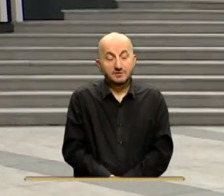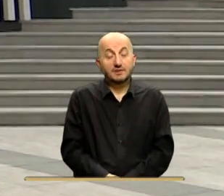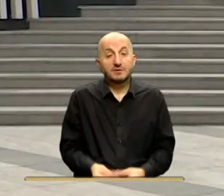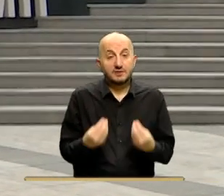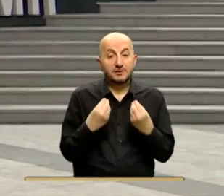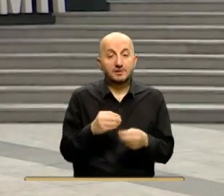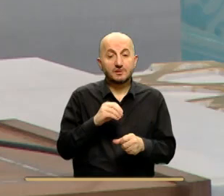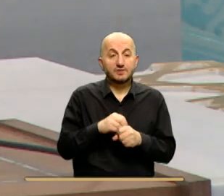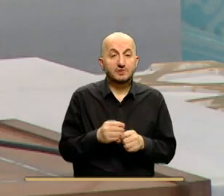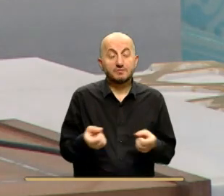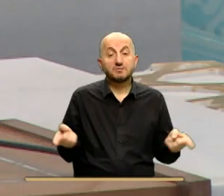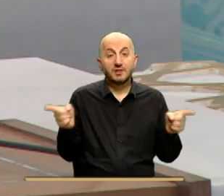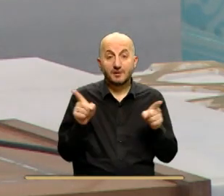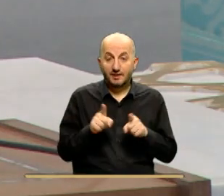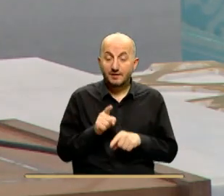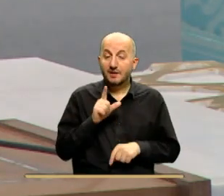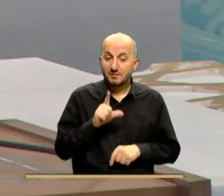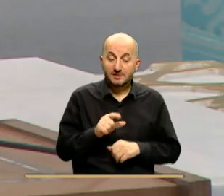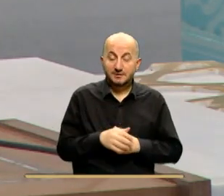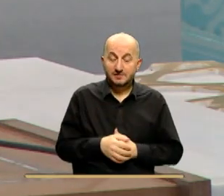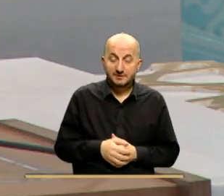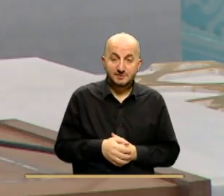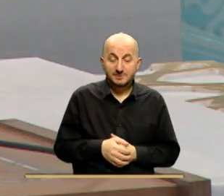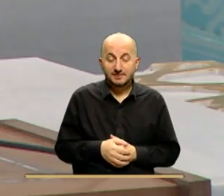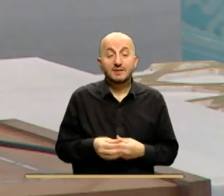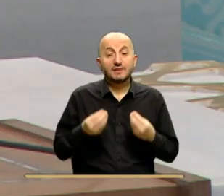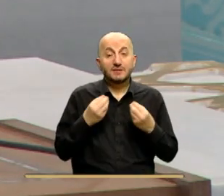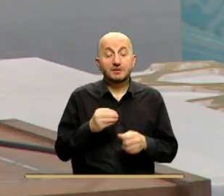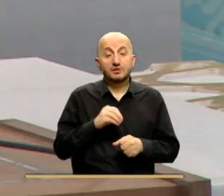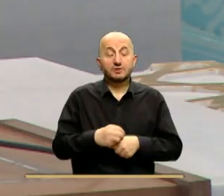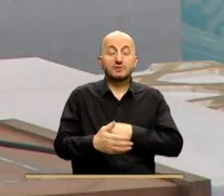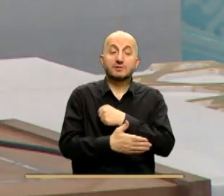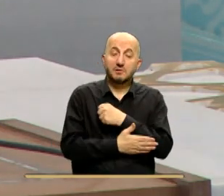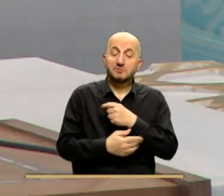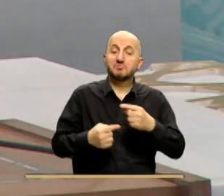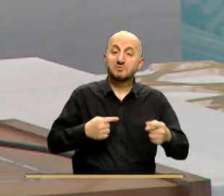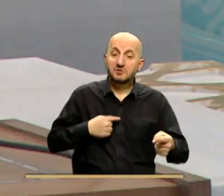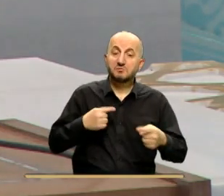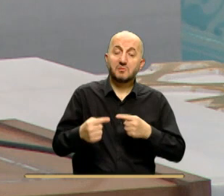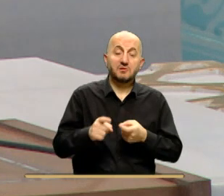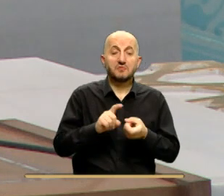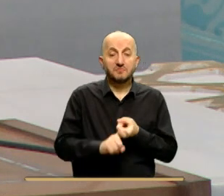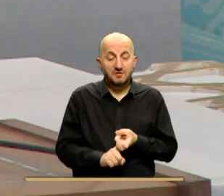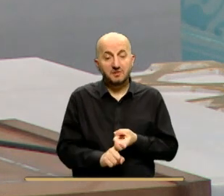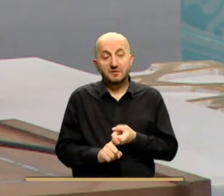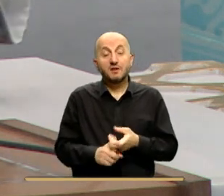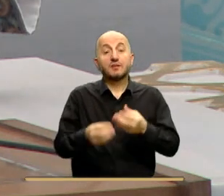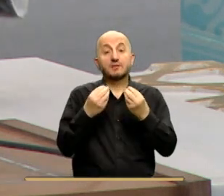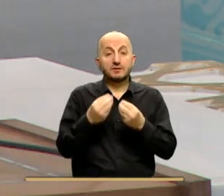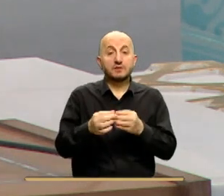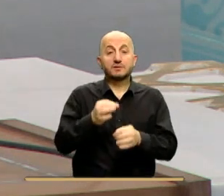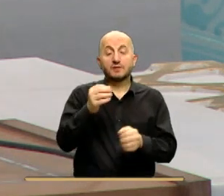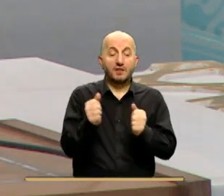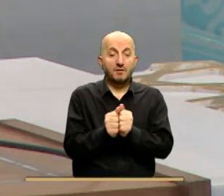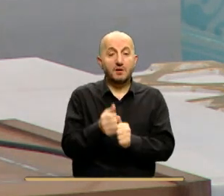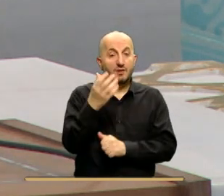İyilik için bir araya gelmeliyiz. İyilik için yardımlaşmalı ve iyilerle